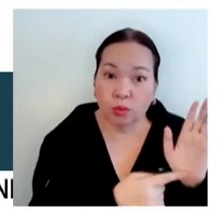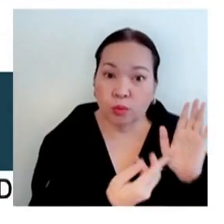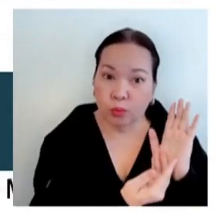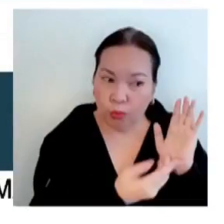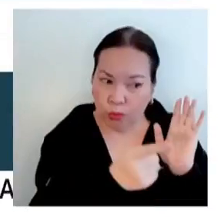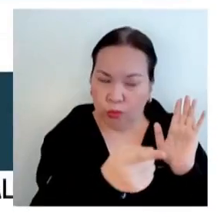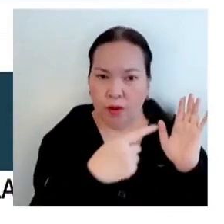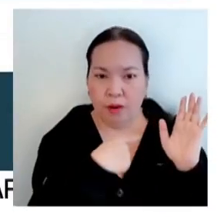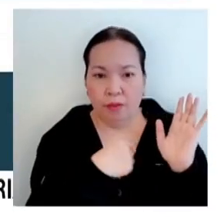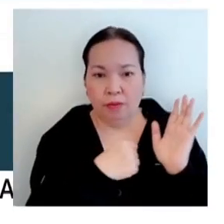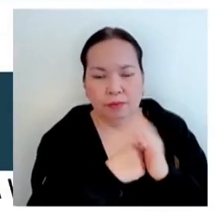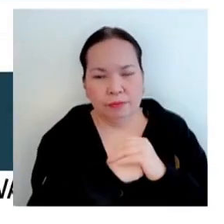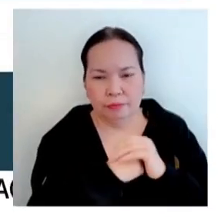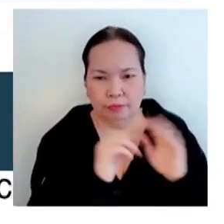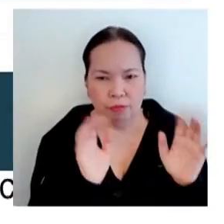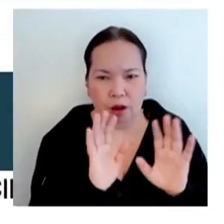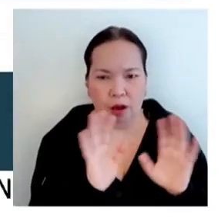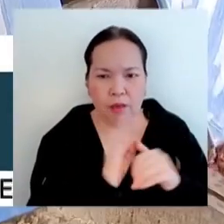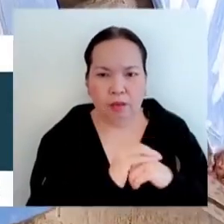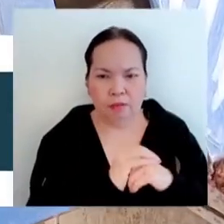katibayan